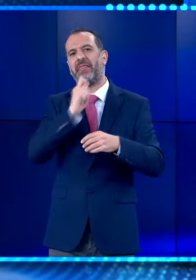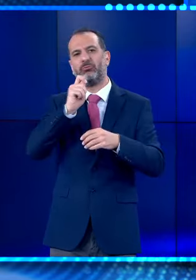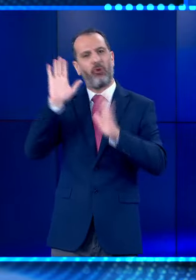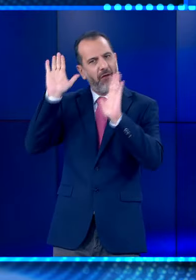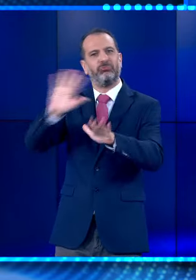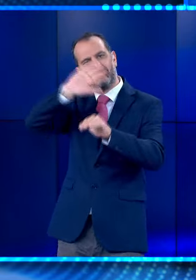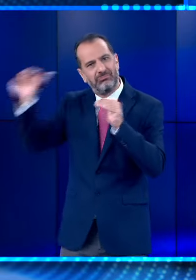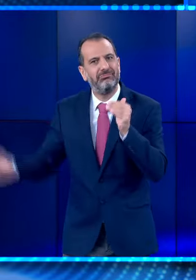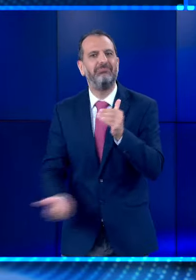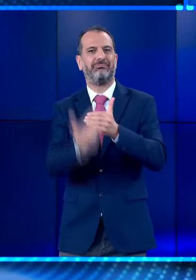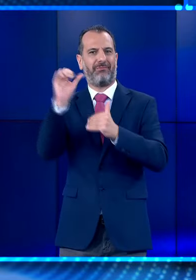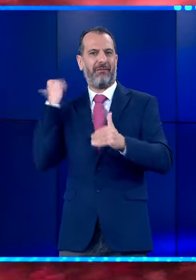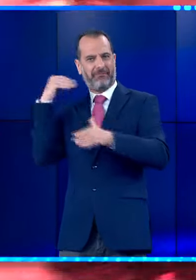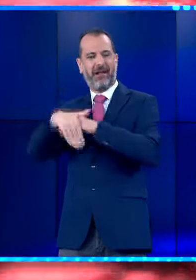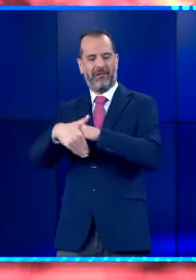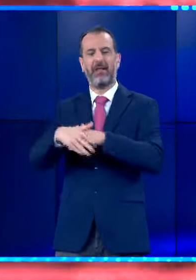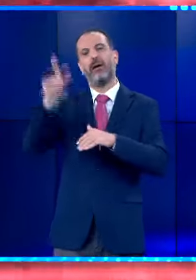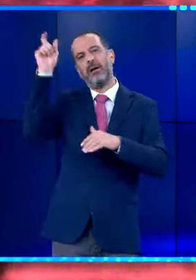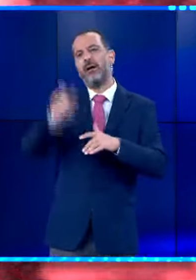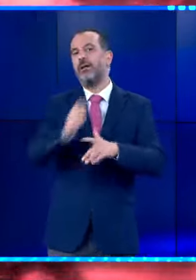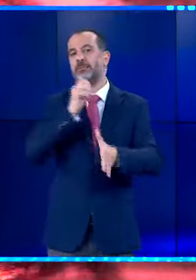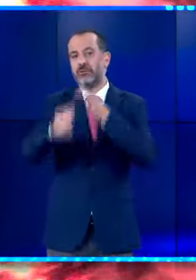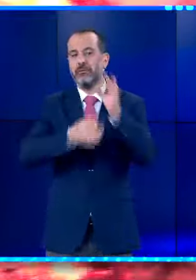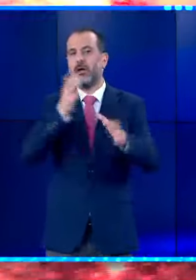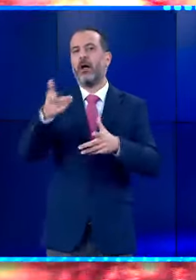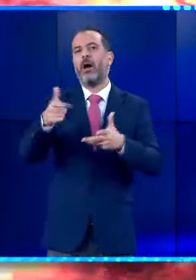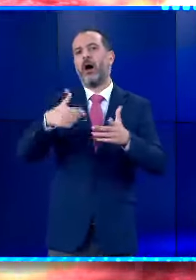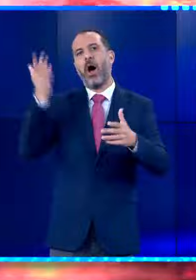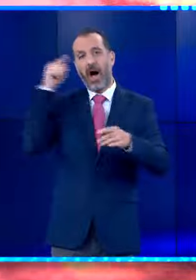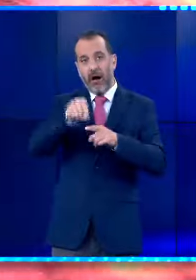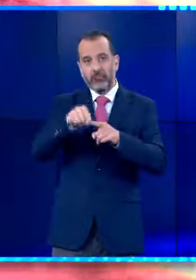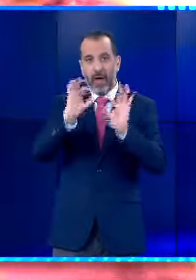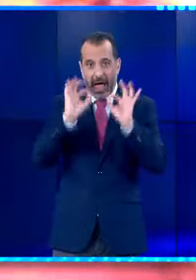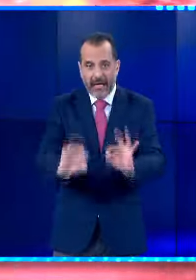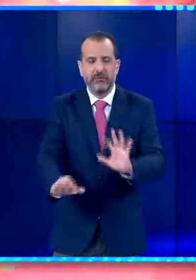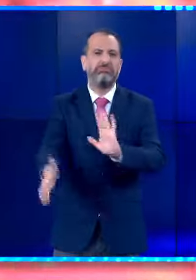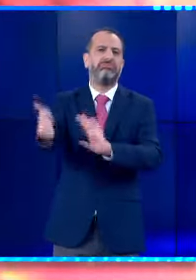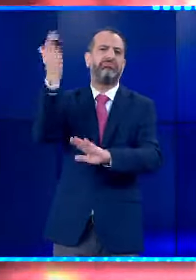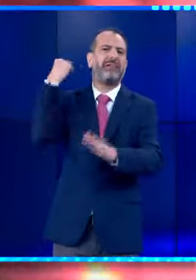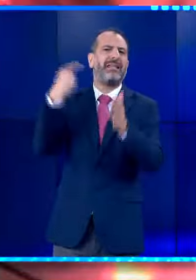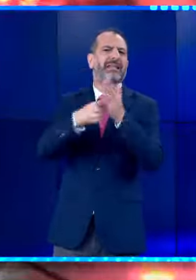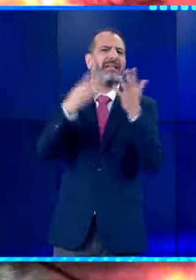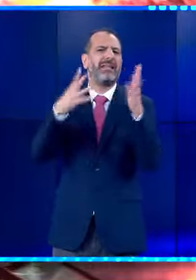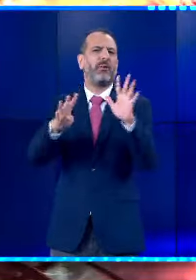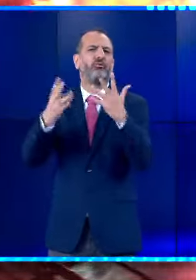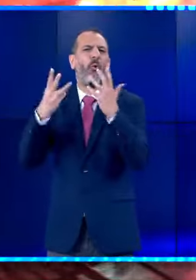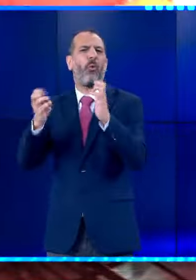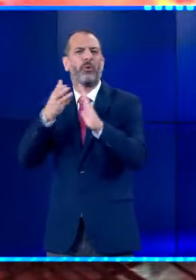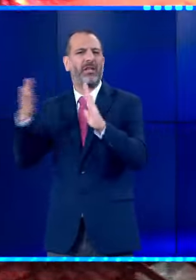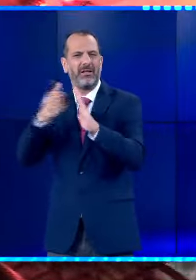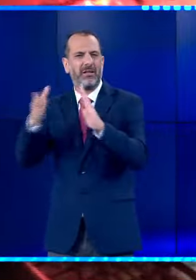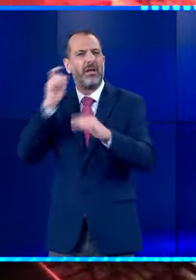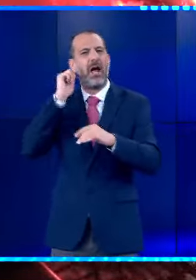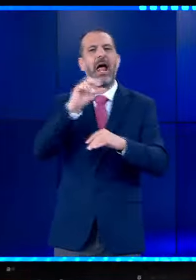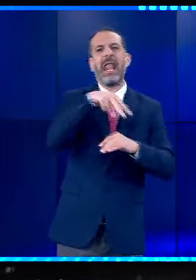λεπτό. Ένα καλησπέρα. Τέτοιες στιγμές είχαν ζήσει το Πειραιάς στο τέλος της δεκαετίας του 80, επί εποχής άφηξης του Ούγγρου ποδοσφαιριστή